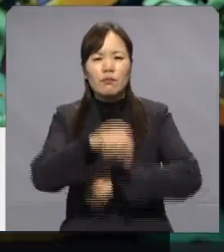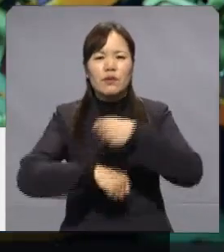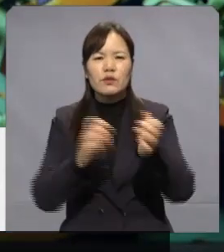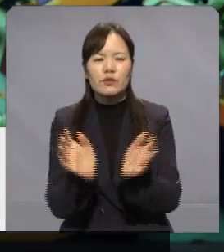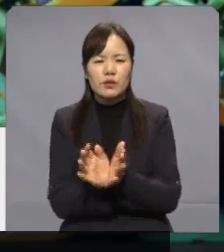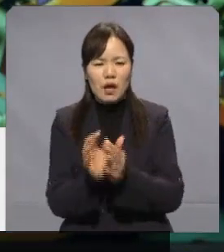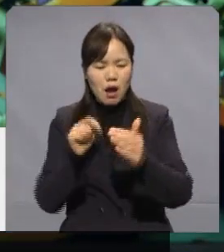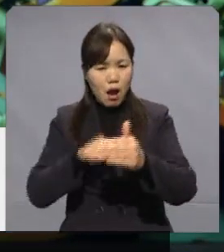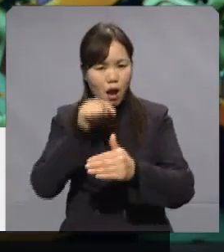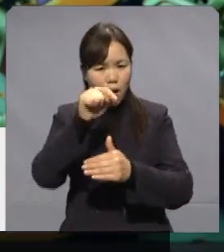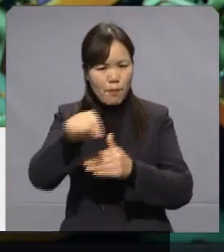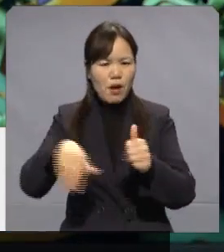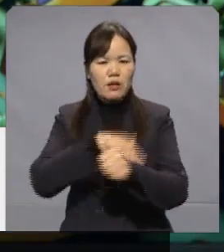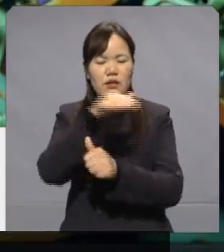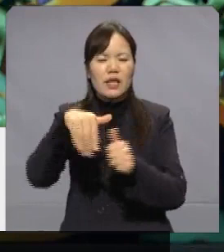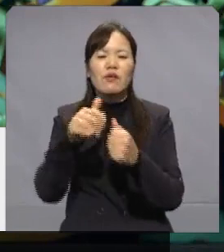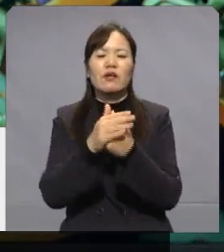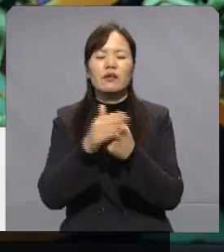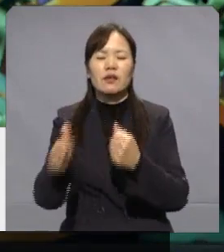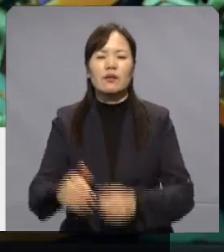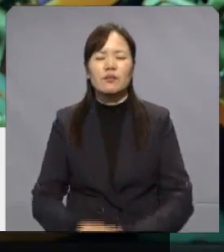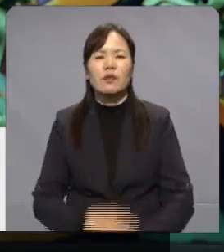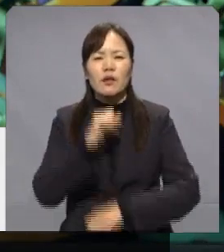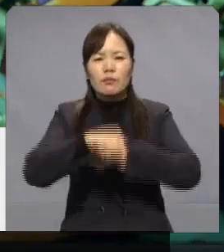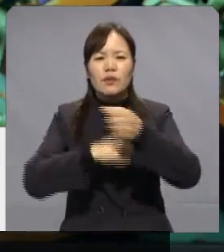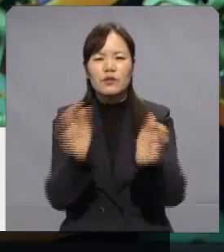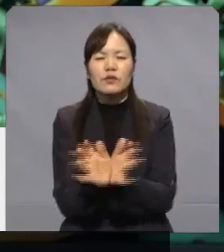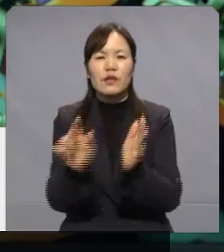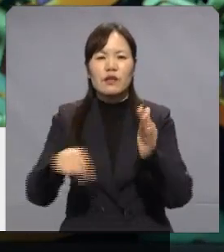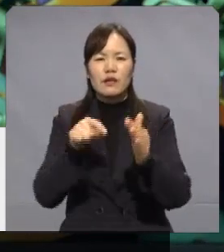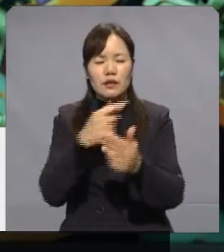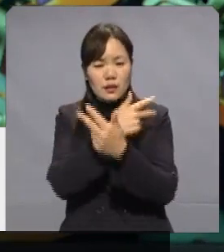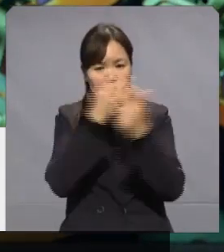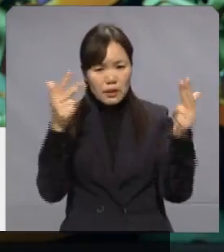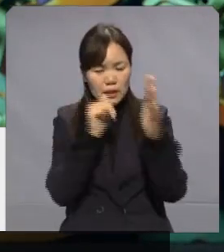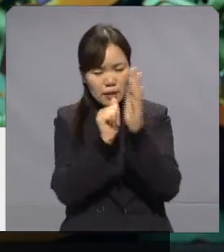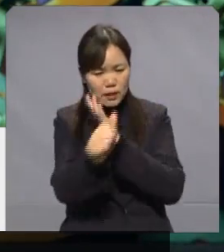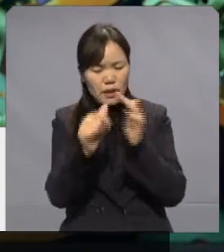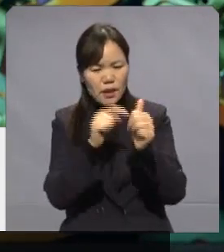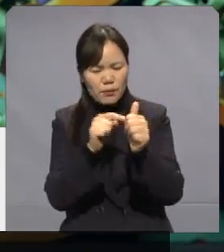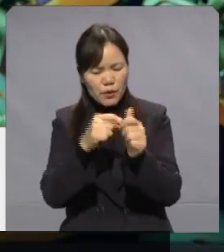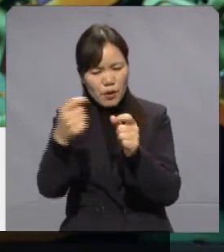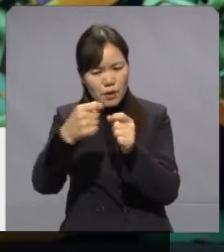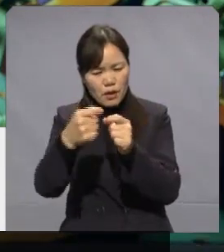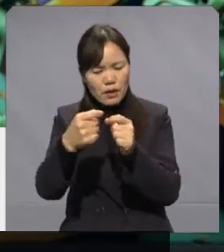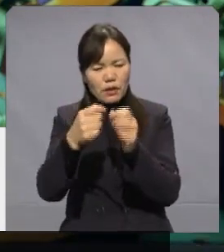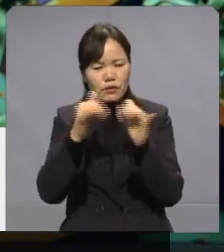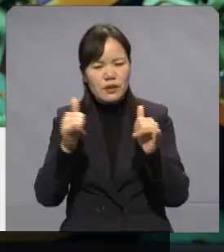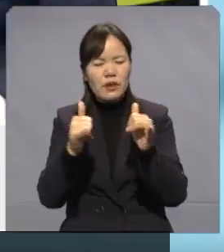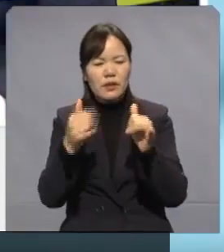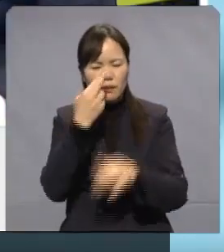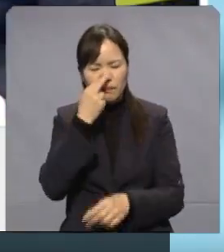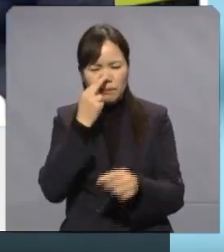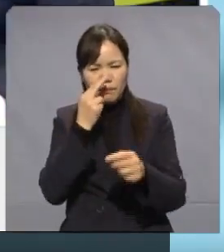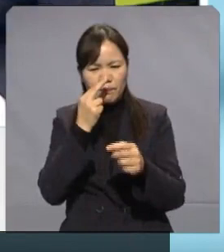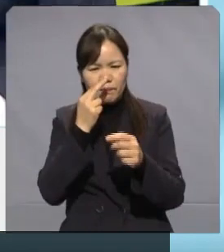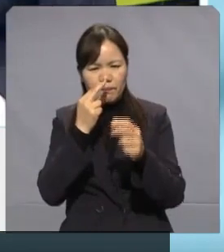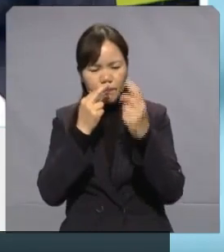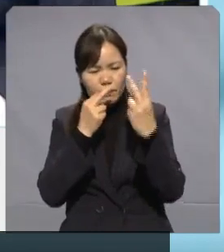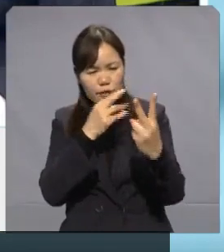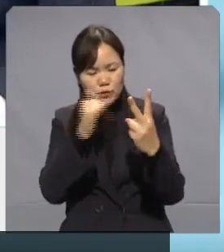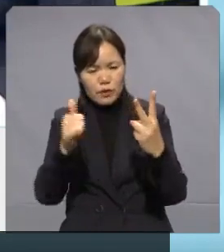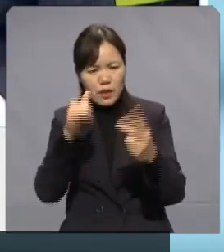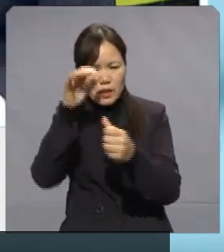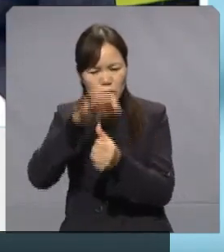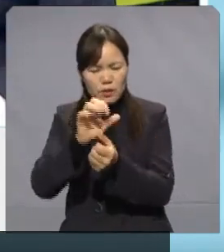민주당 안팎의 사정이 있어서 그런데요. 지금 민주당 내에서 이재명 대표의 측근 두 명이 이제 구속돼 있는 상황이고,